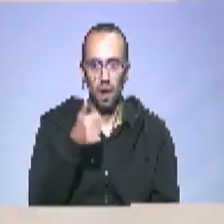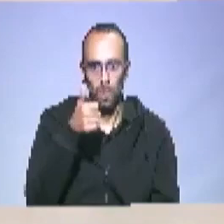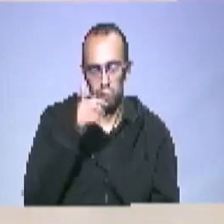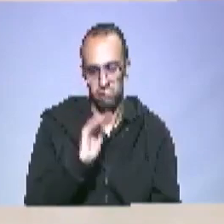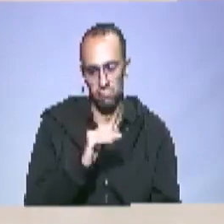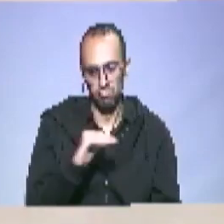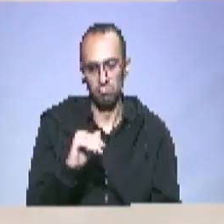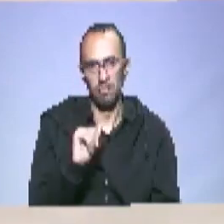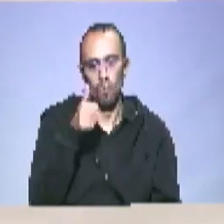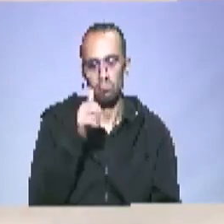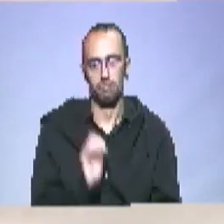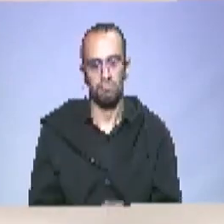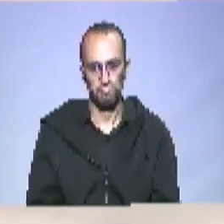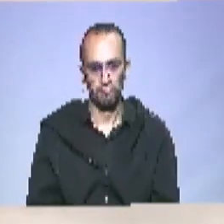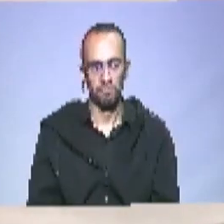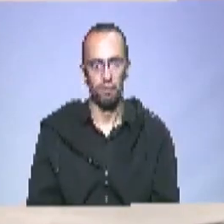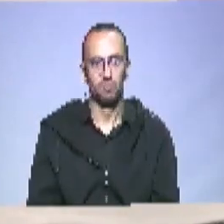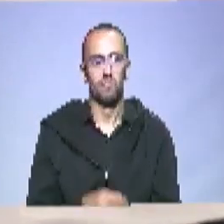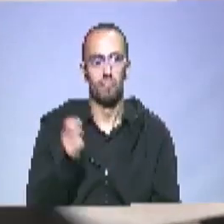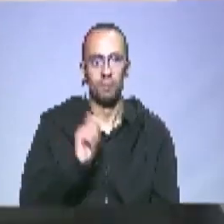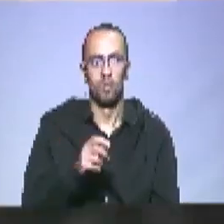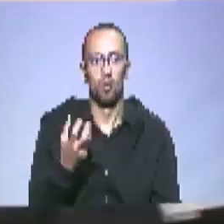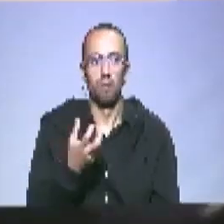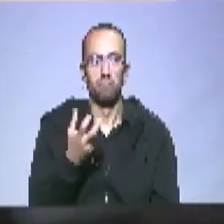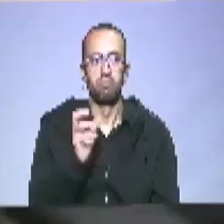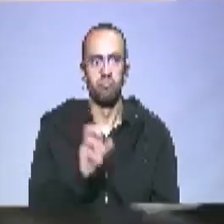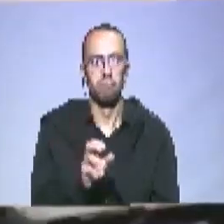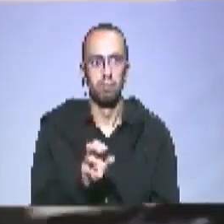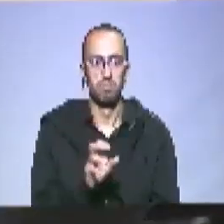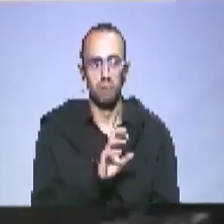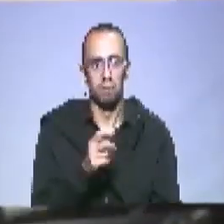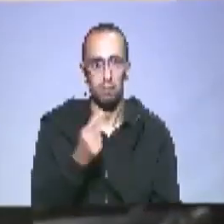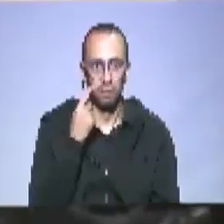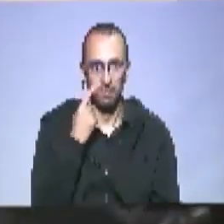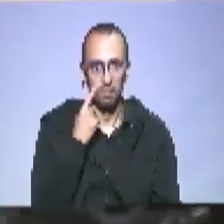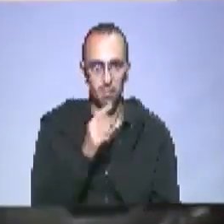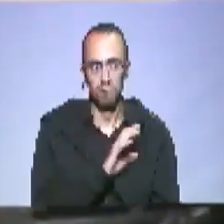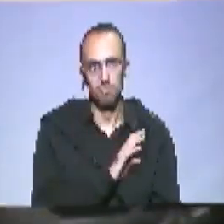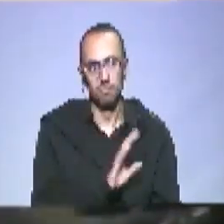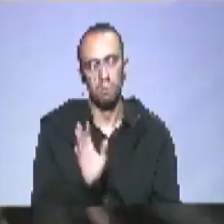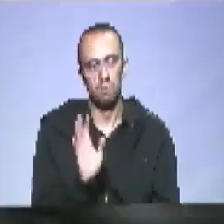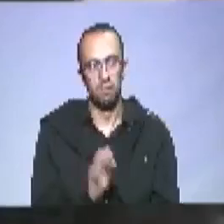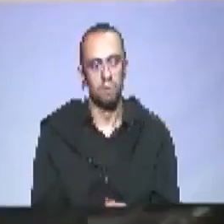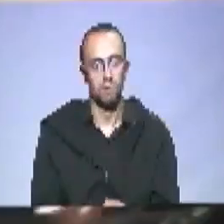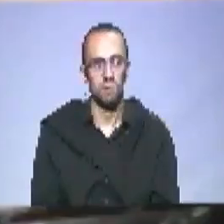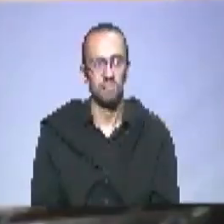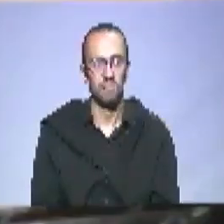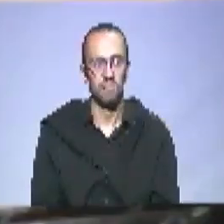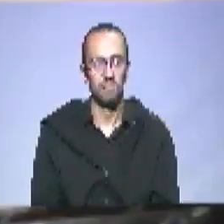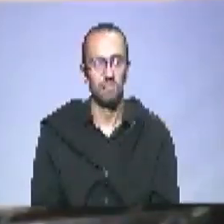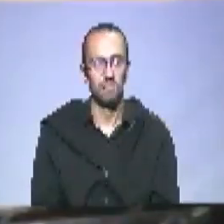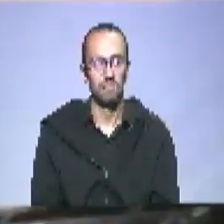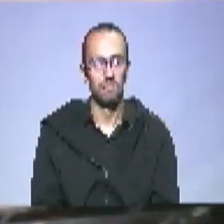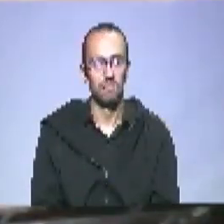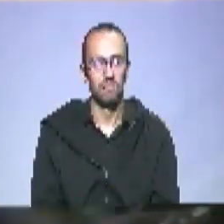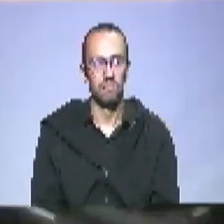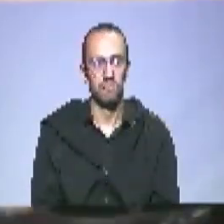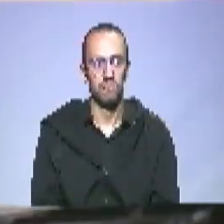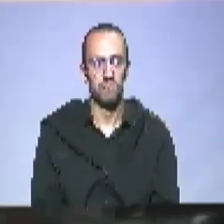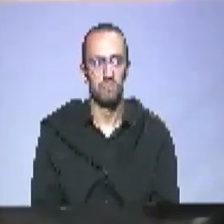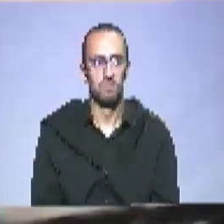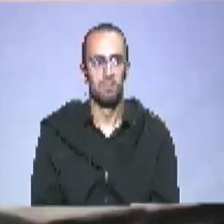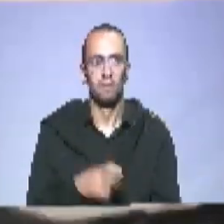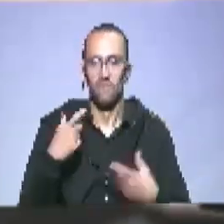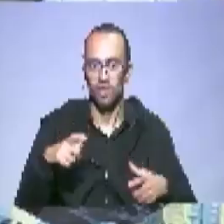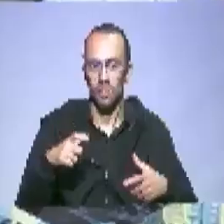ده الجزء الاول للجلاش. اه ناخد معانا بقى الحشوه الحلوه دي. بصي بقى عامله ازاي. اه جميل كده اشتغلنا الفطير حلو، مره